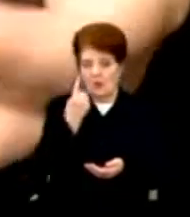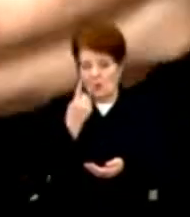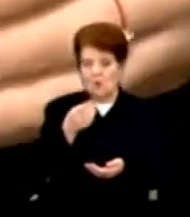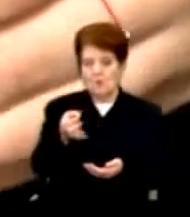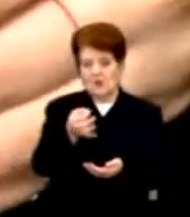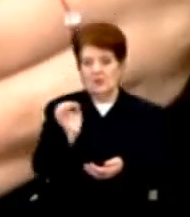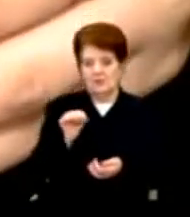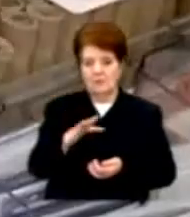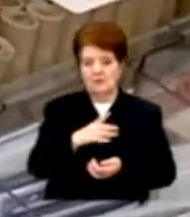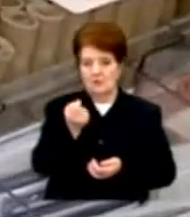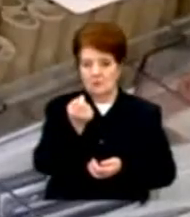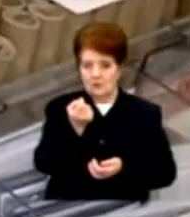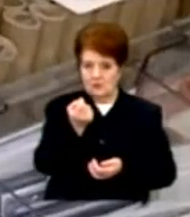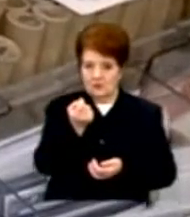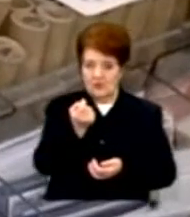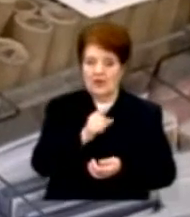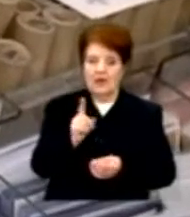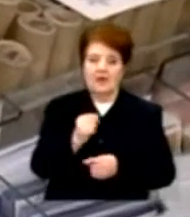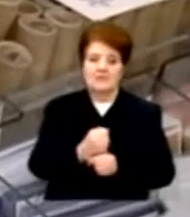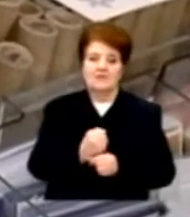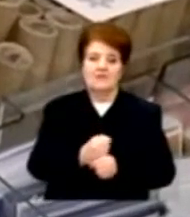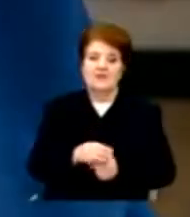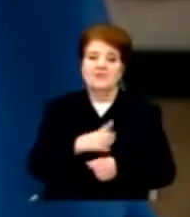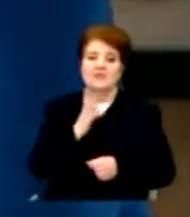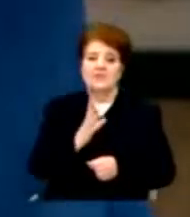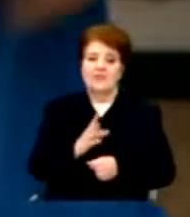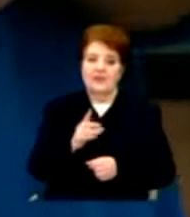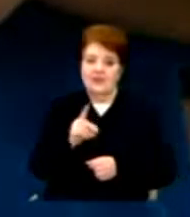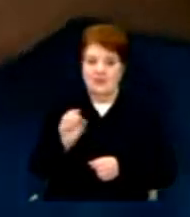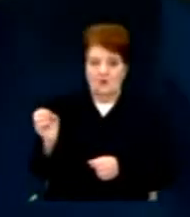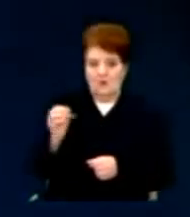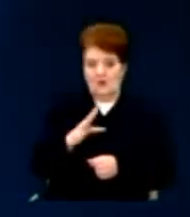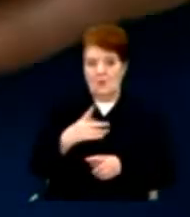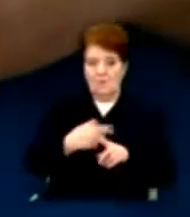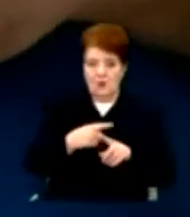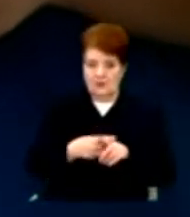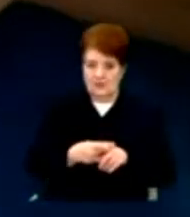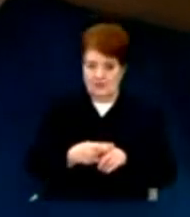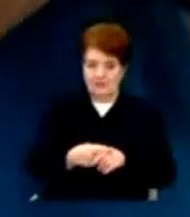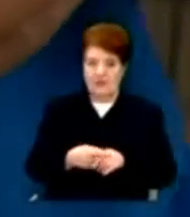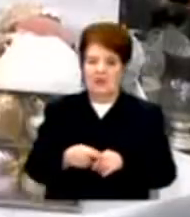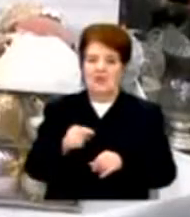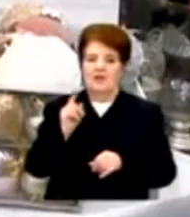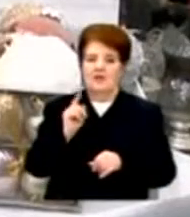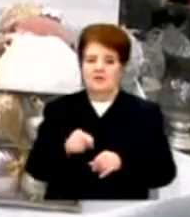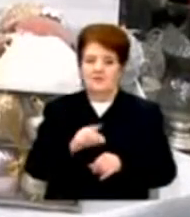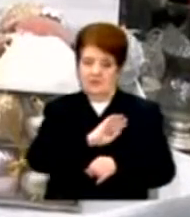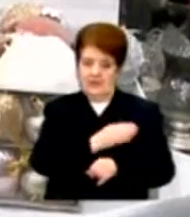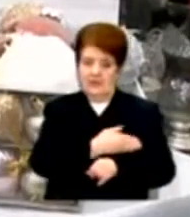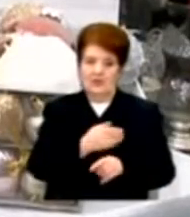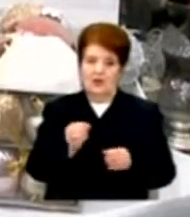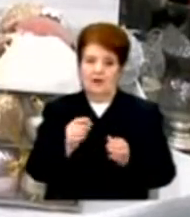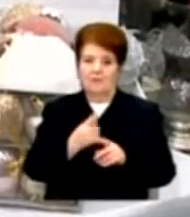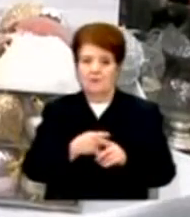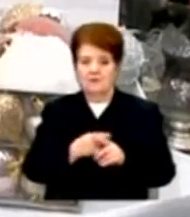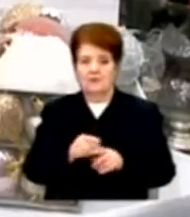monedă. Darul pe care îl faci trebuie să fie încărcat cu o energie pozitivă. Niciodată un dar primit și care nu ne place, nu îl